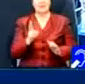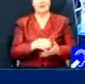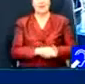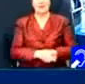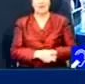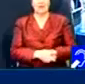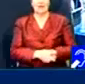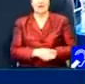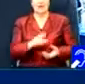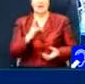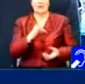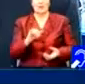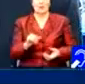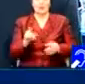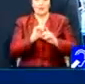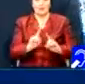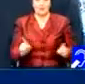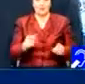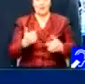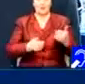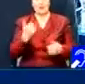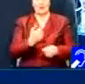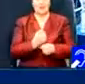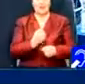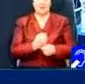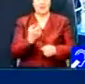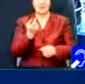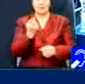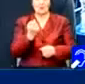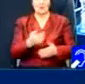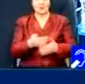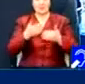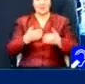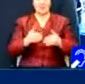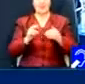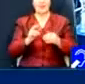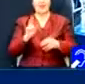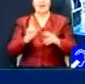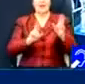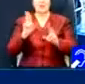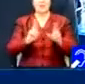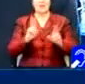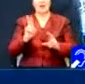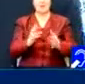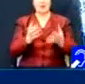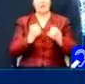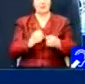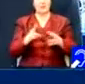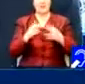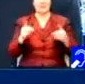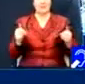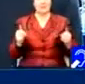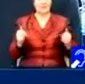и одна из особенностей турнира, мы сделали, немножко отошли от правил, принятых в Международной